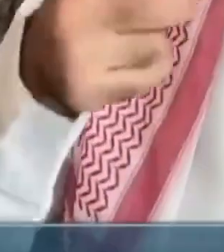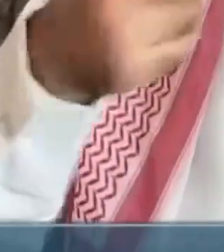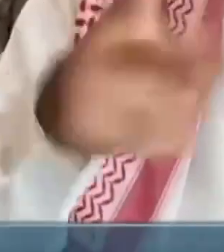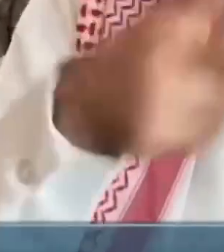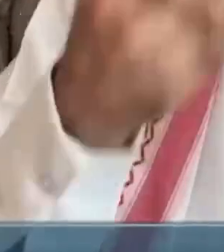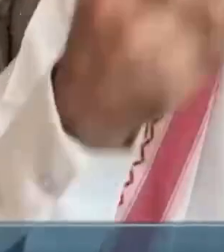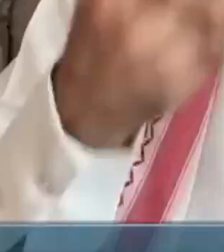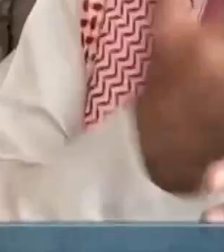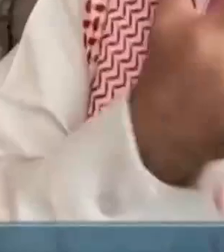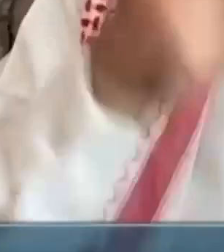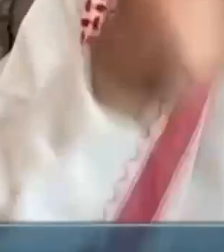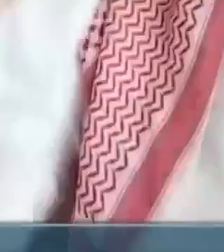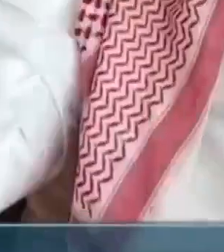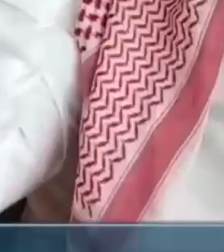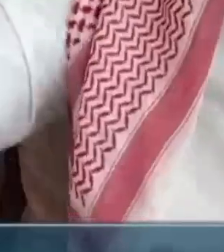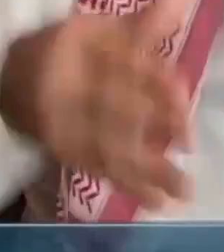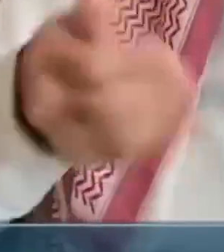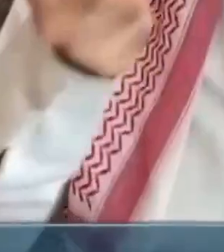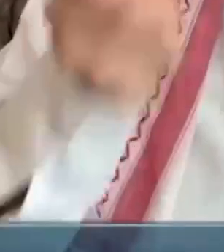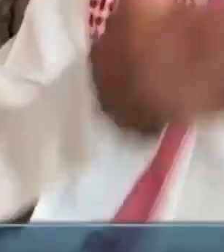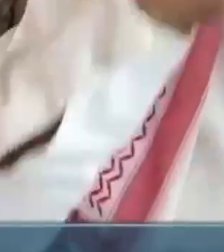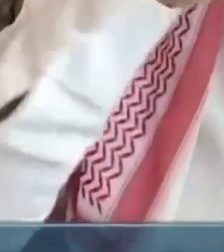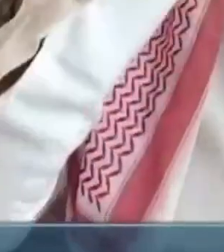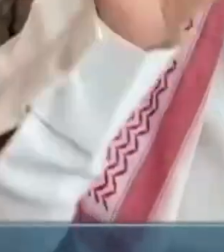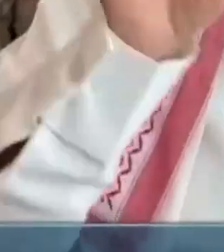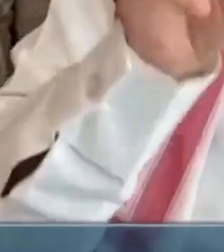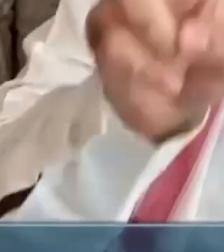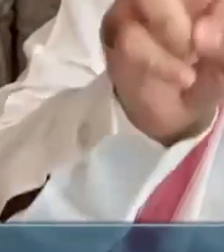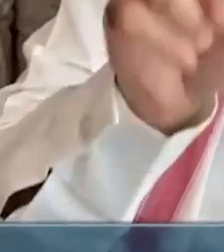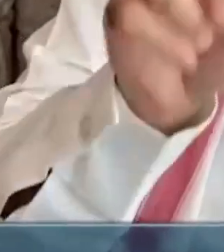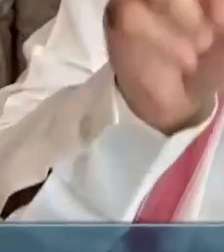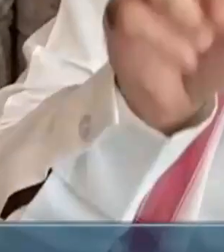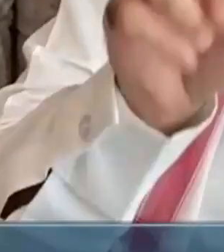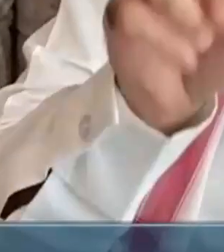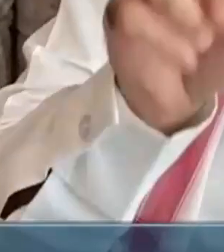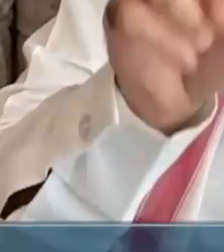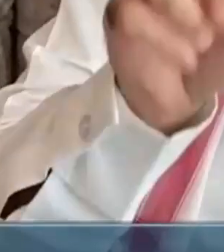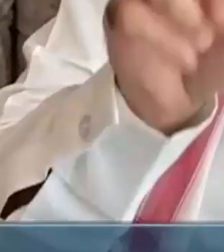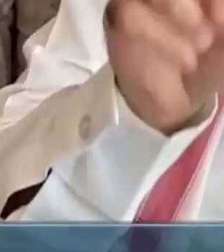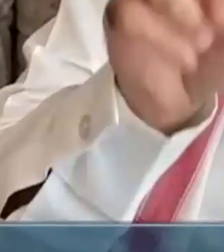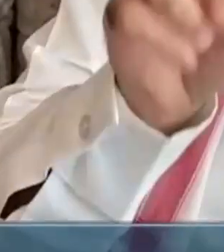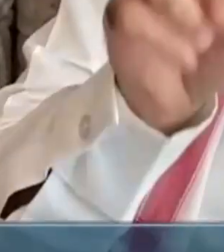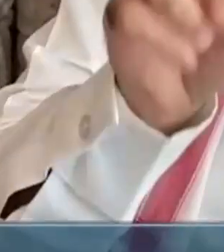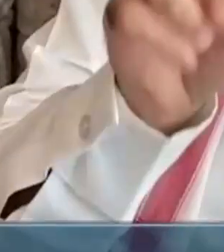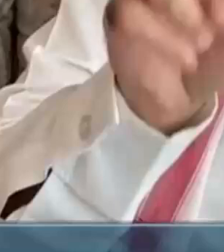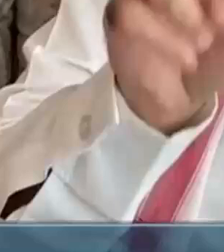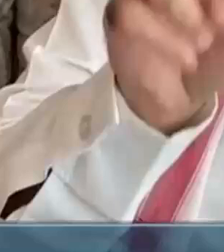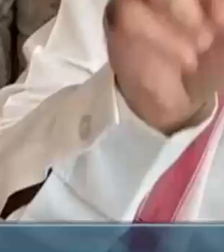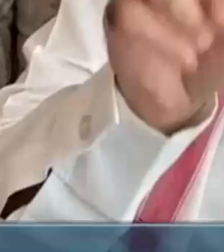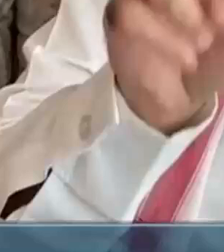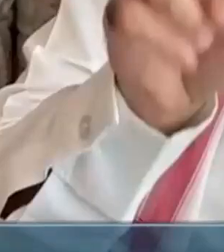سنوات كان هناك فرق كبير وكان في صعوبات حتى في التعليم الجامعي الان الحمد لله مع